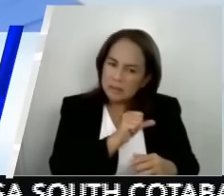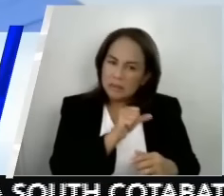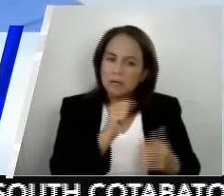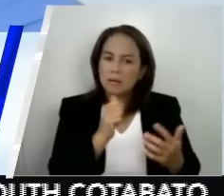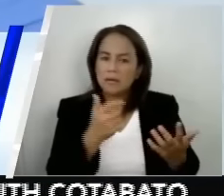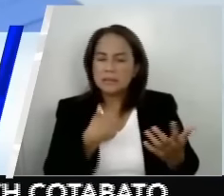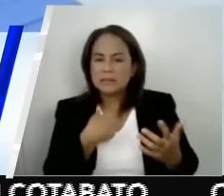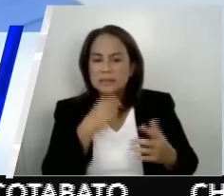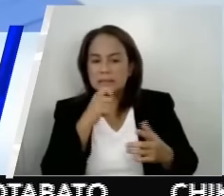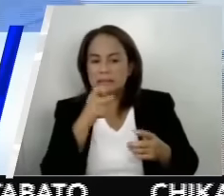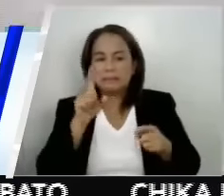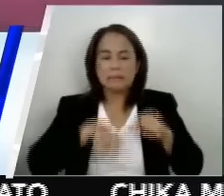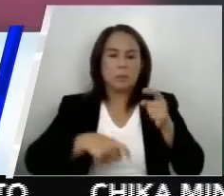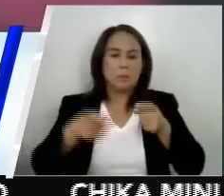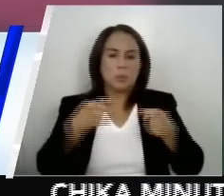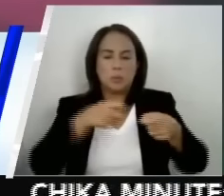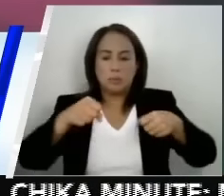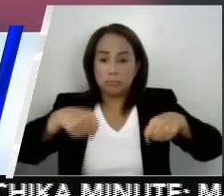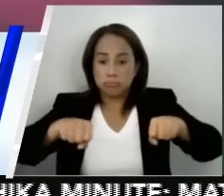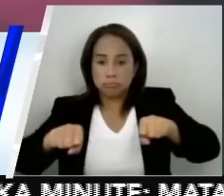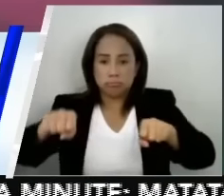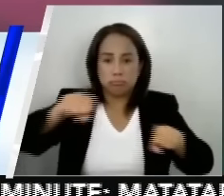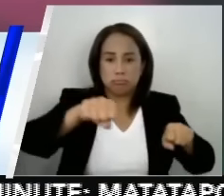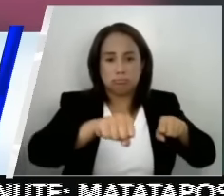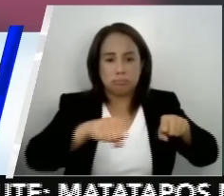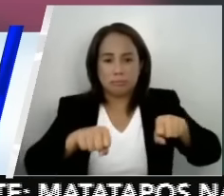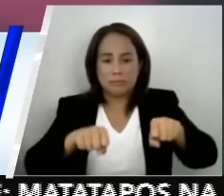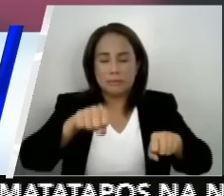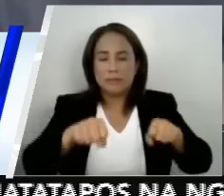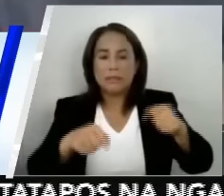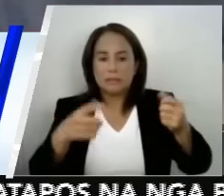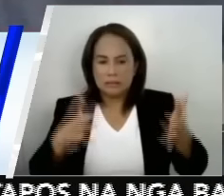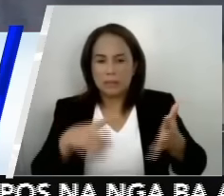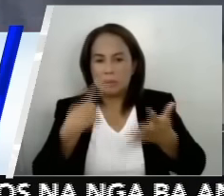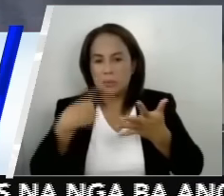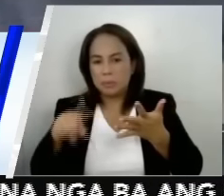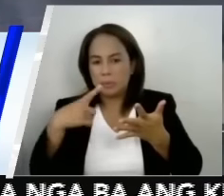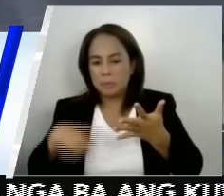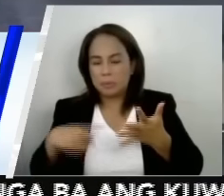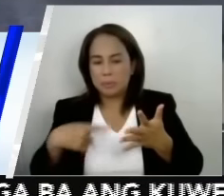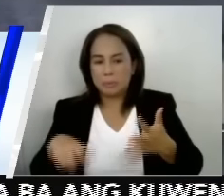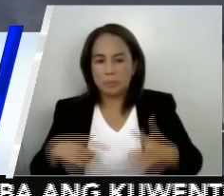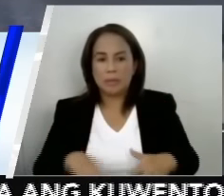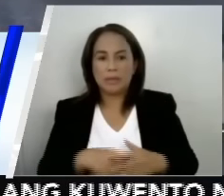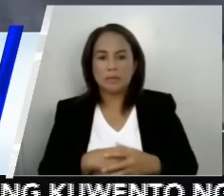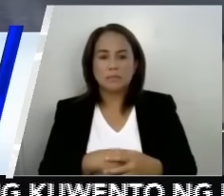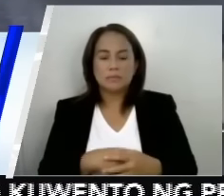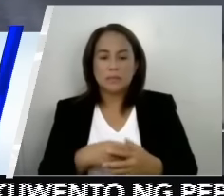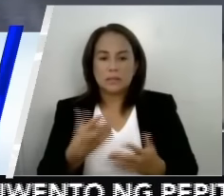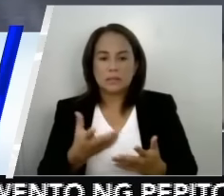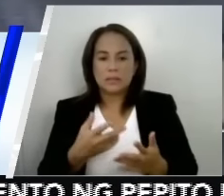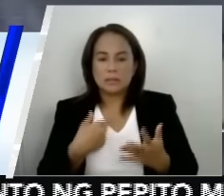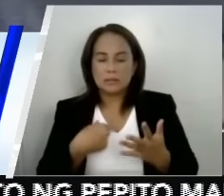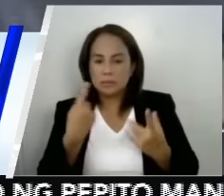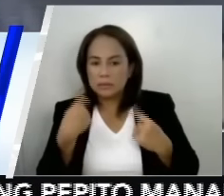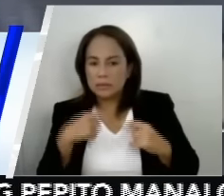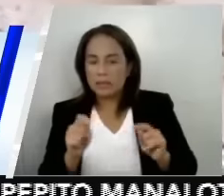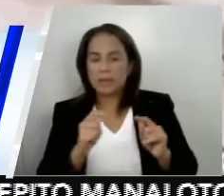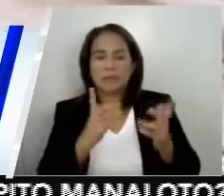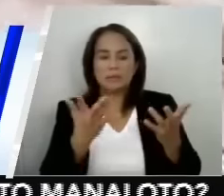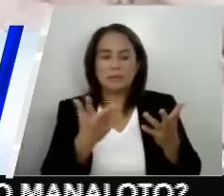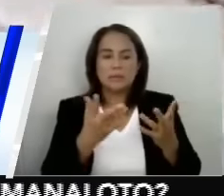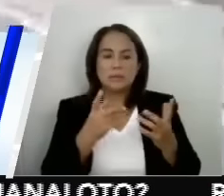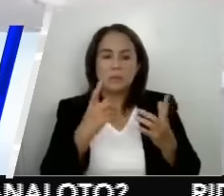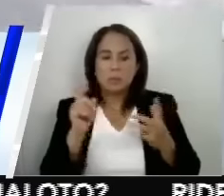makontrol yung kanyang motorsiklo. Nakatakdang isailalim sa autopsy ang labi ng lalaking rider. Sinisika pa ng GMA Regional TV,